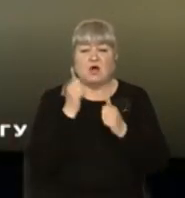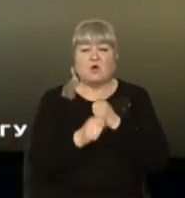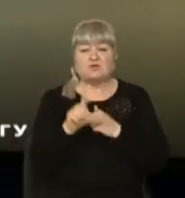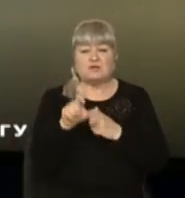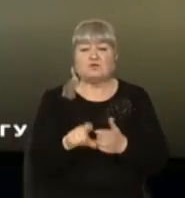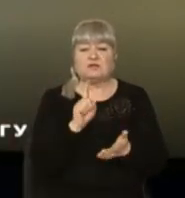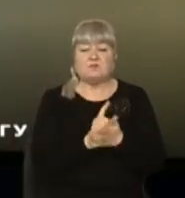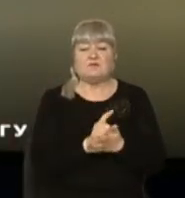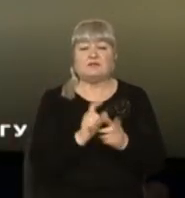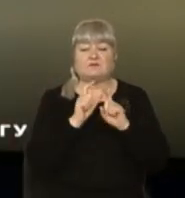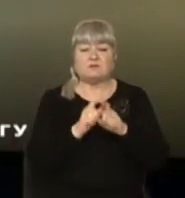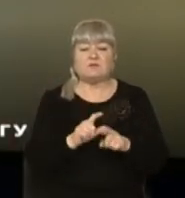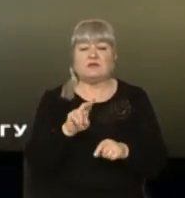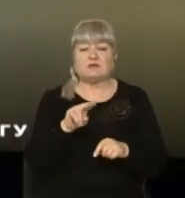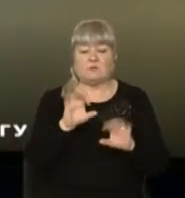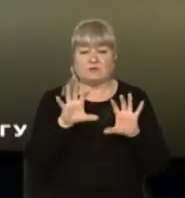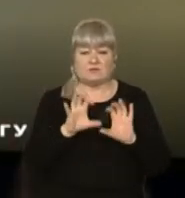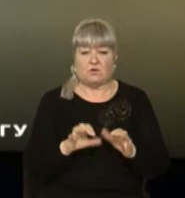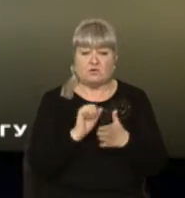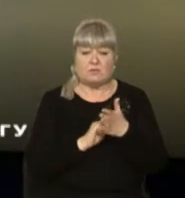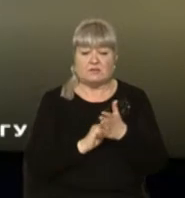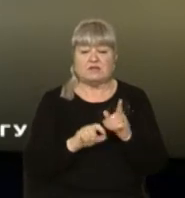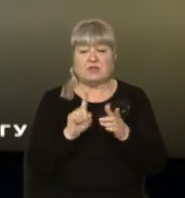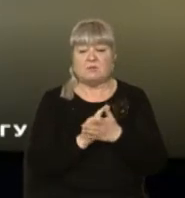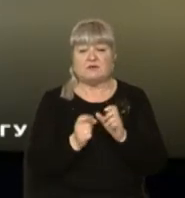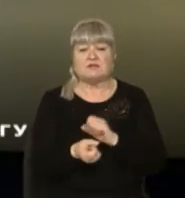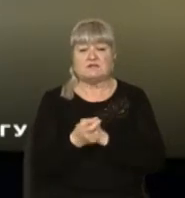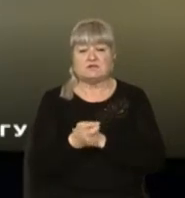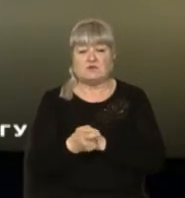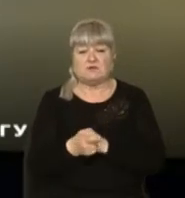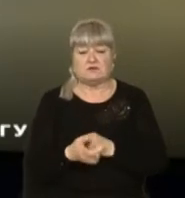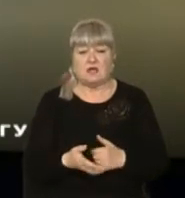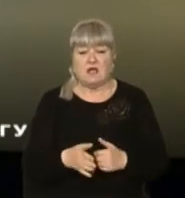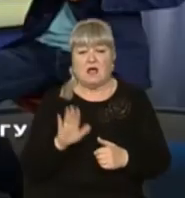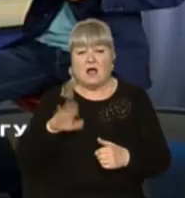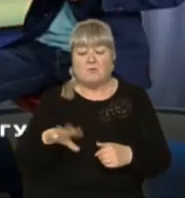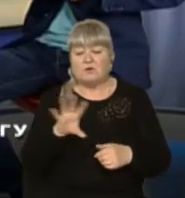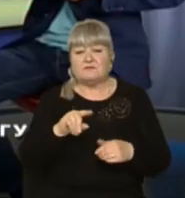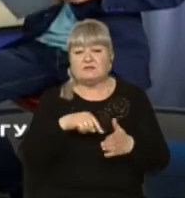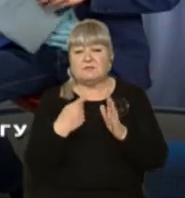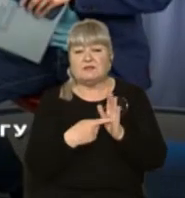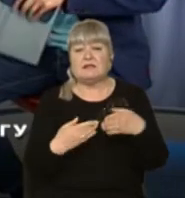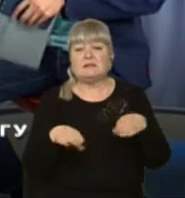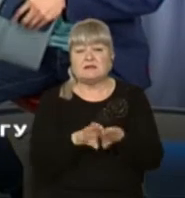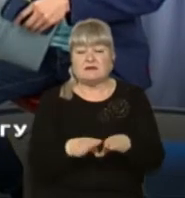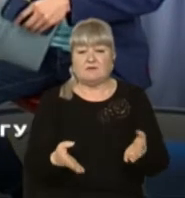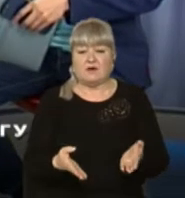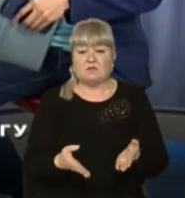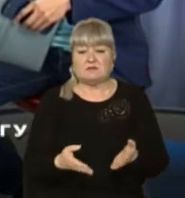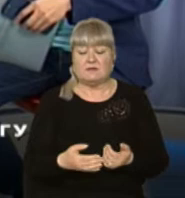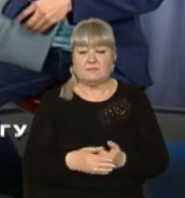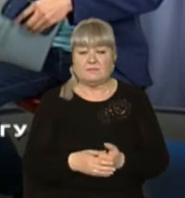по закону. І причина повинна з'ясовуватись, а не дія, а потім, розумієте, ці всі питання закриваються. До чого я вів? Я вів до того, щоб перше,